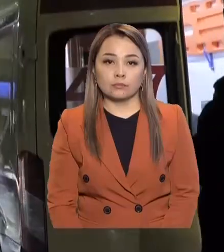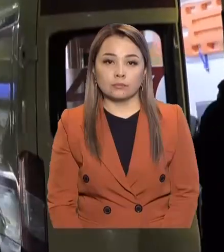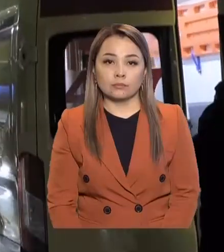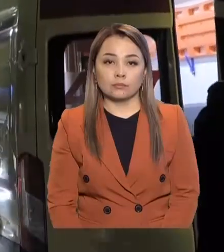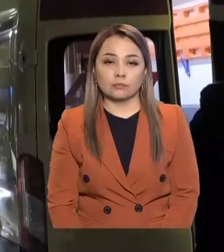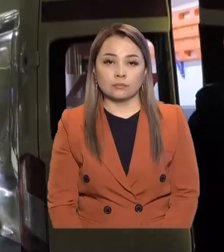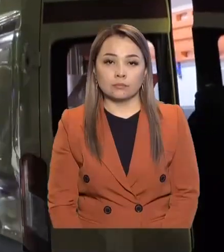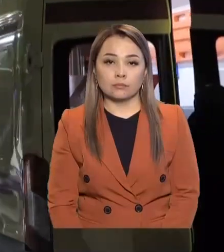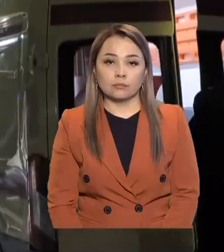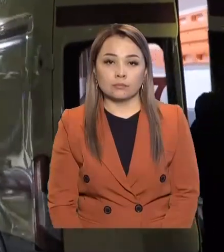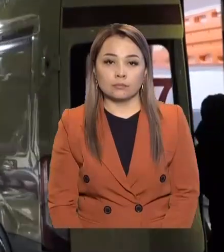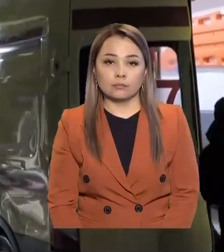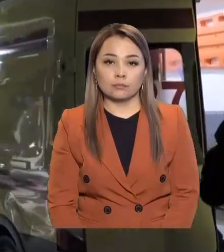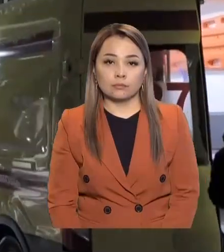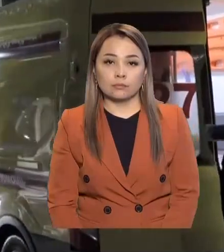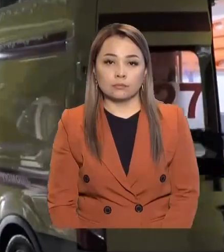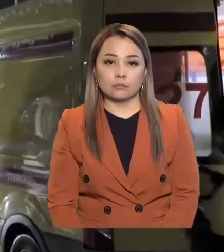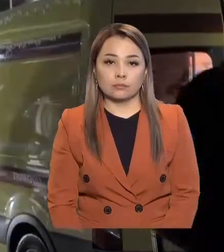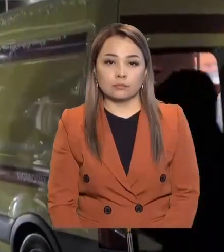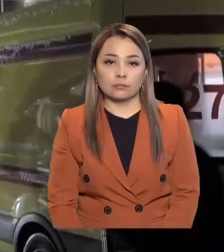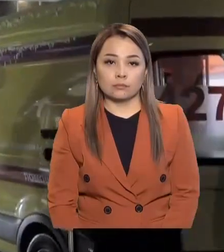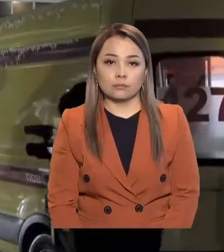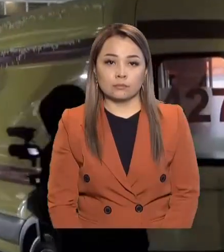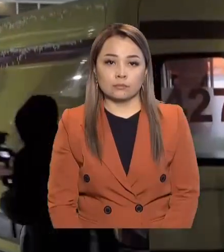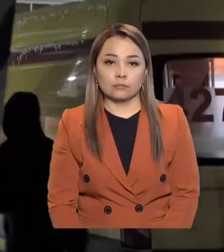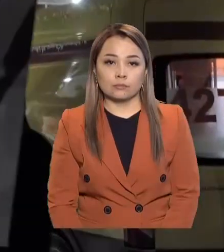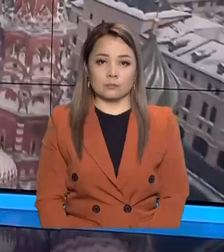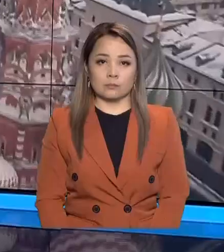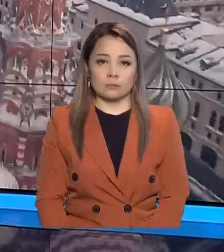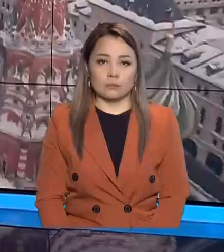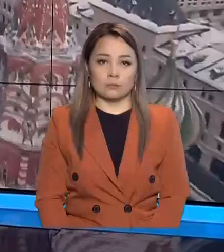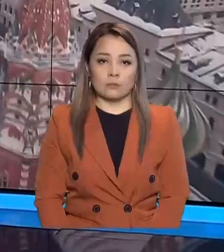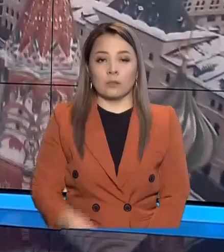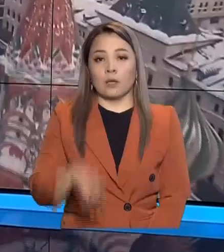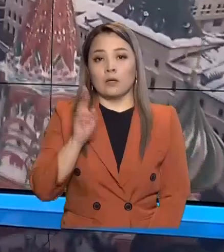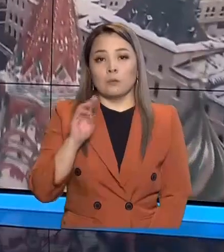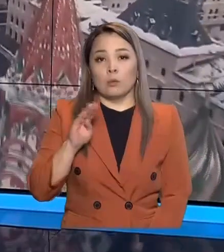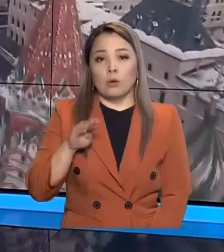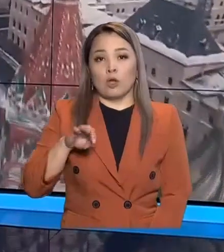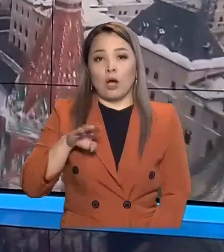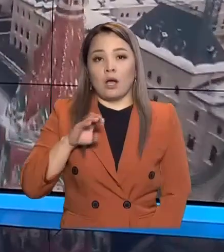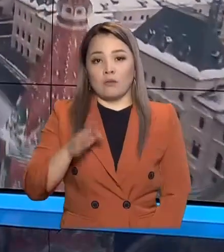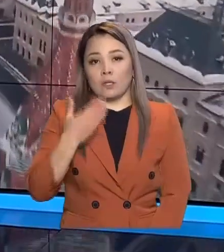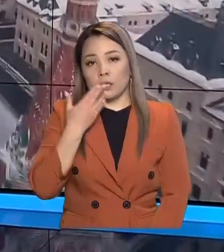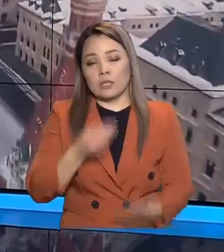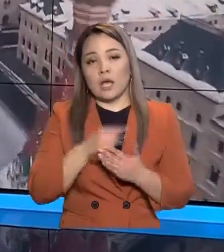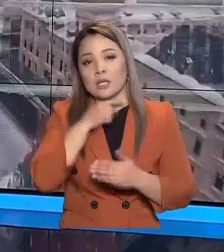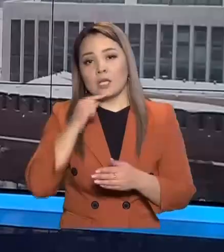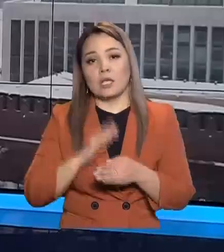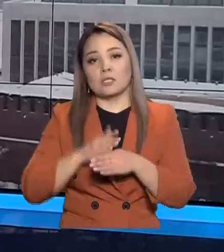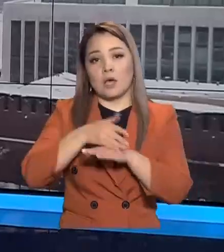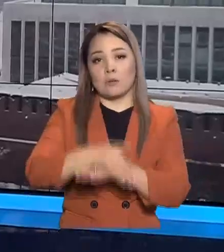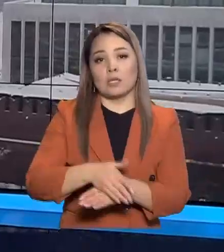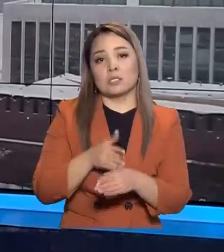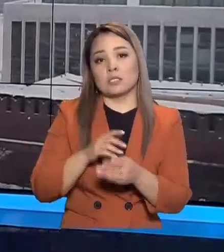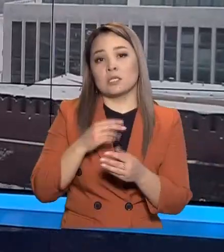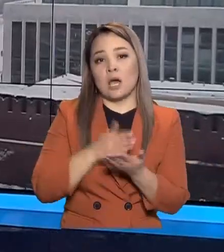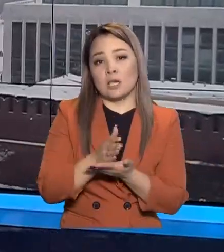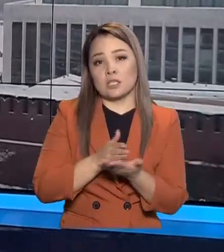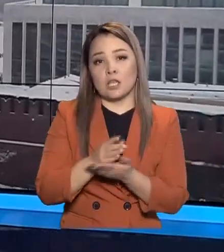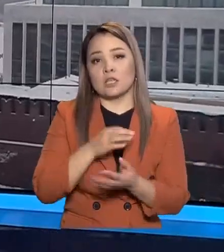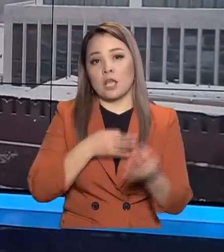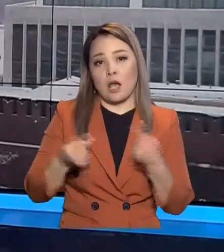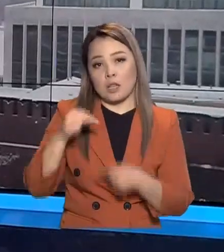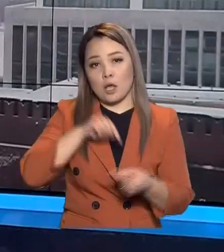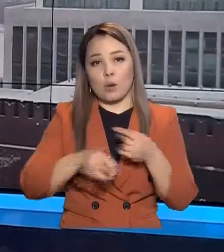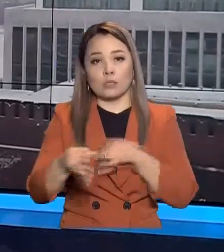кешенінің көмегімен ұлттық арна Татарстаннан. Қасым Жомарт Тоқаевтың Ресейге сапары саяси диалогты